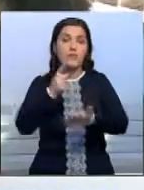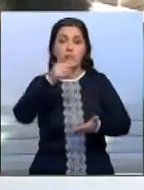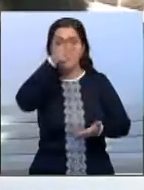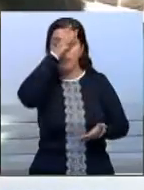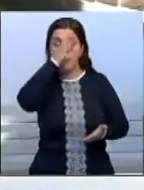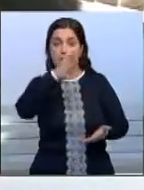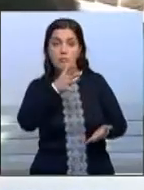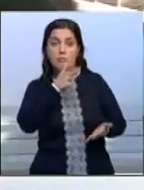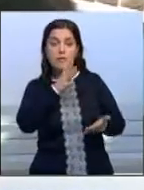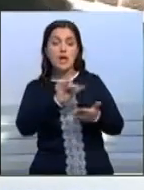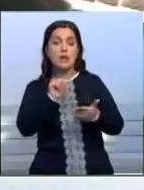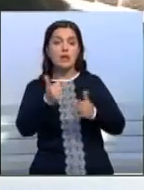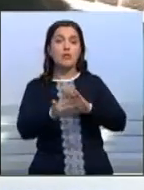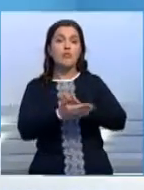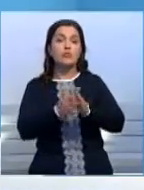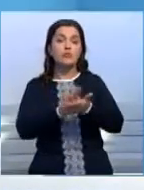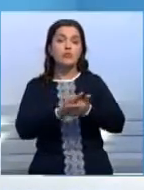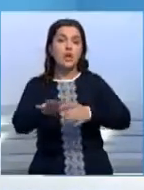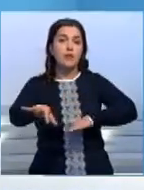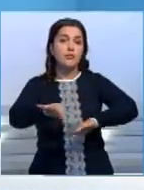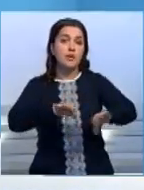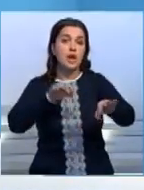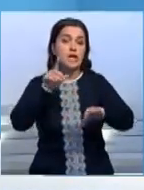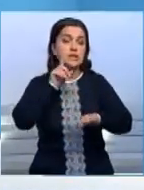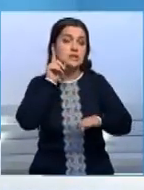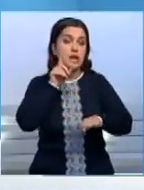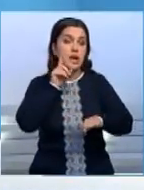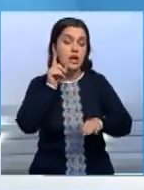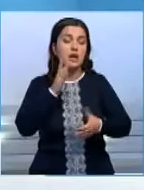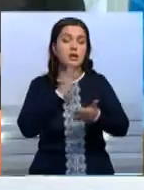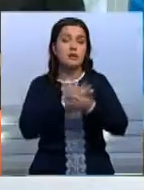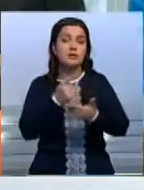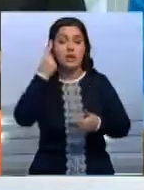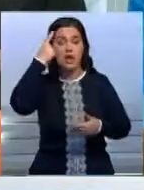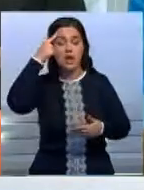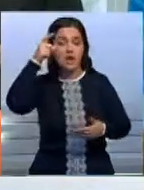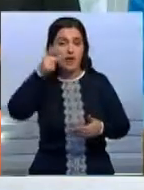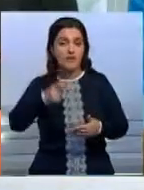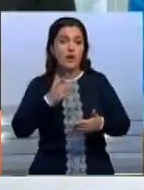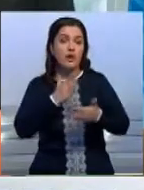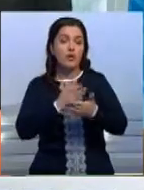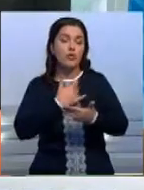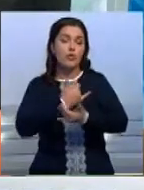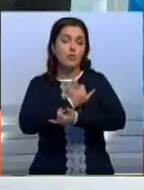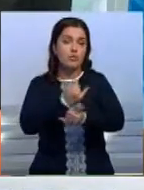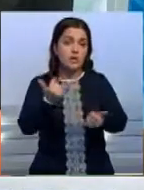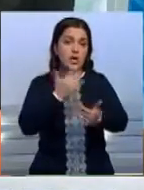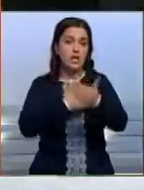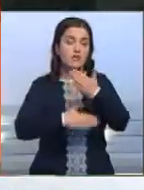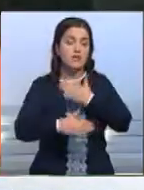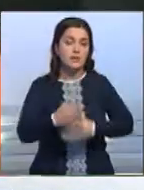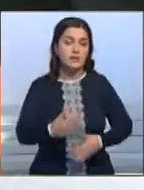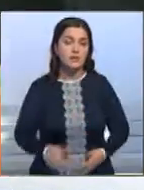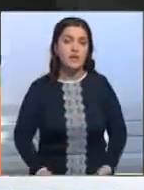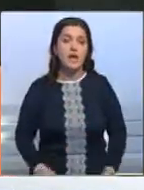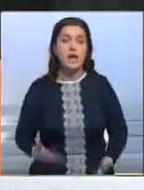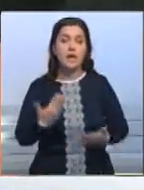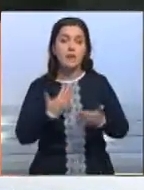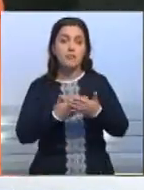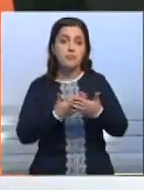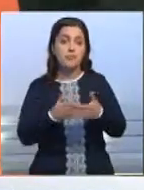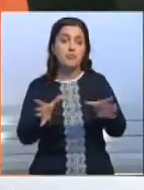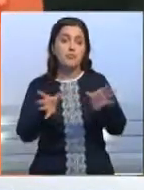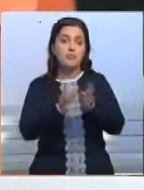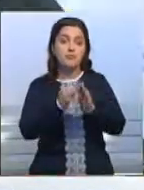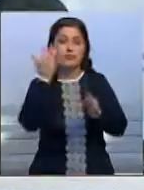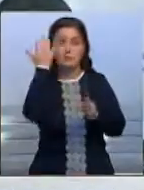5 месяцев. Это главное условие проекта Jazz Project. Авторы стараются сделать жизнь особенных людей полноценной. Например, вместе со